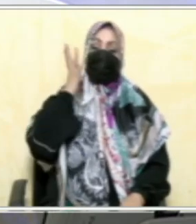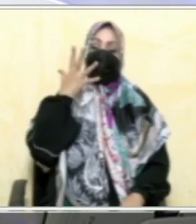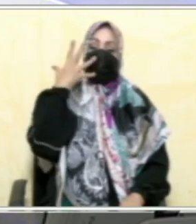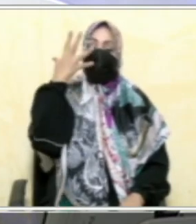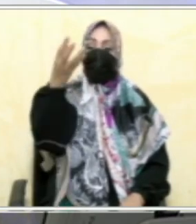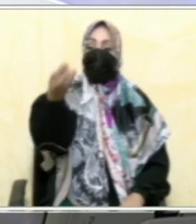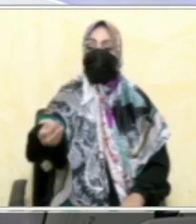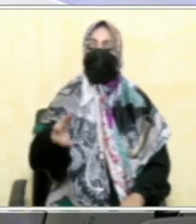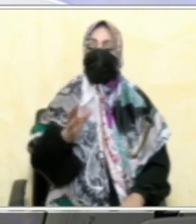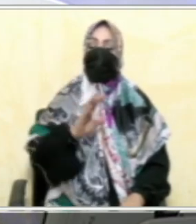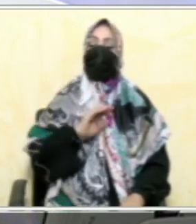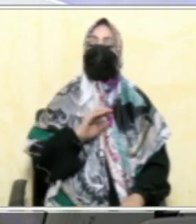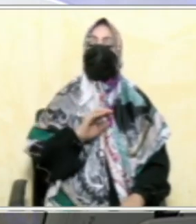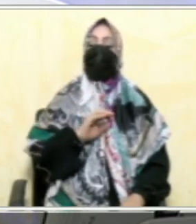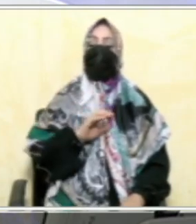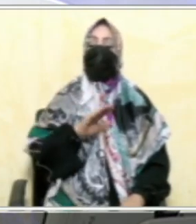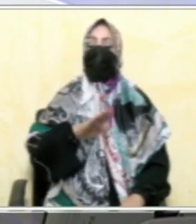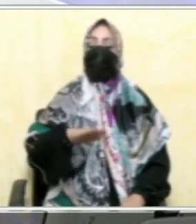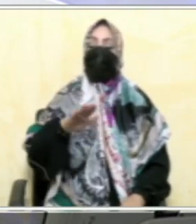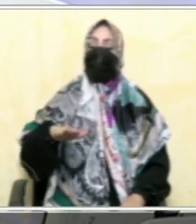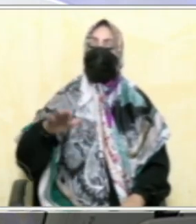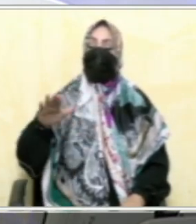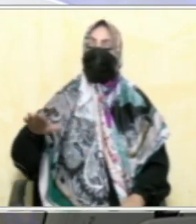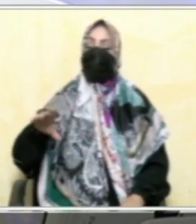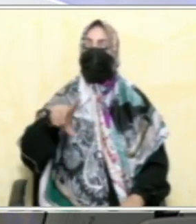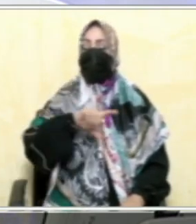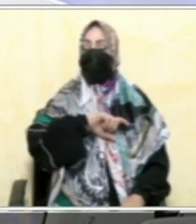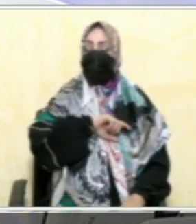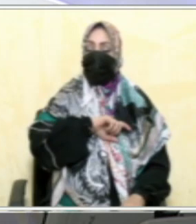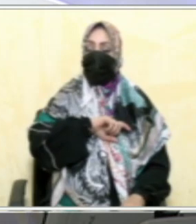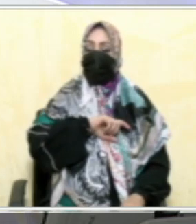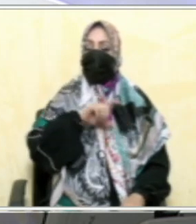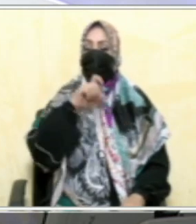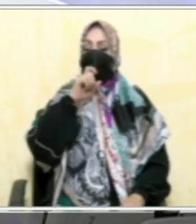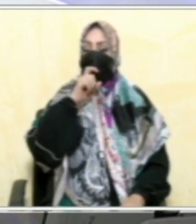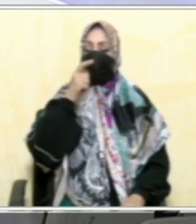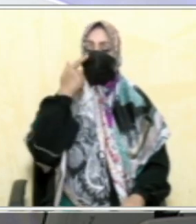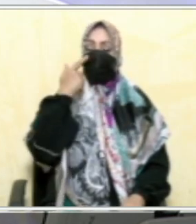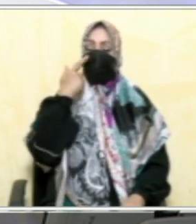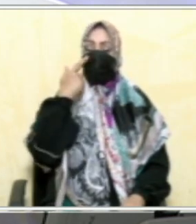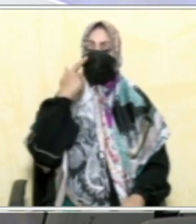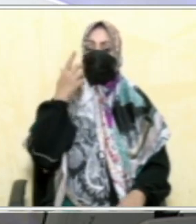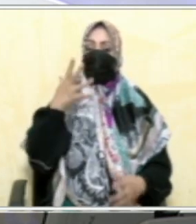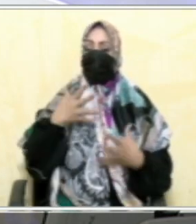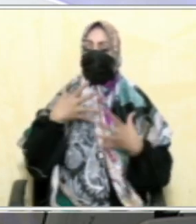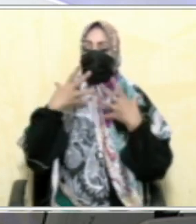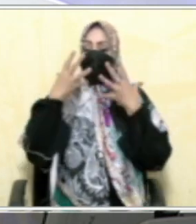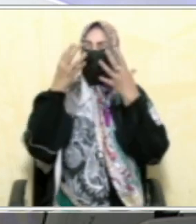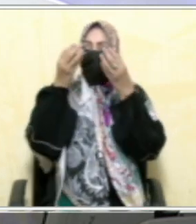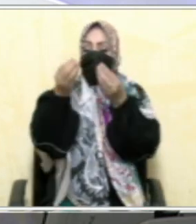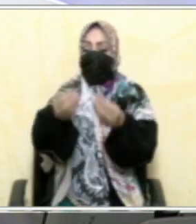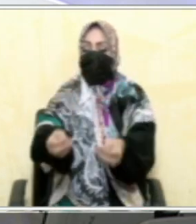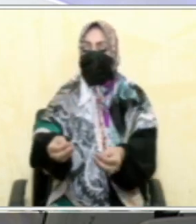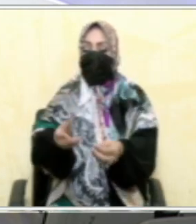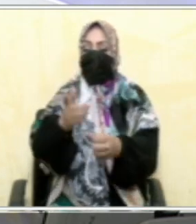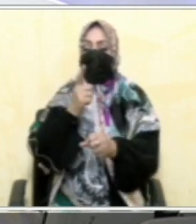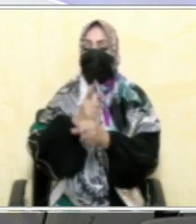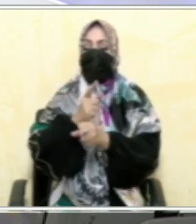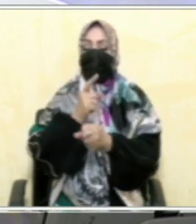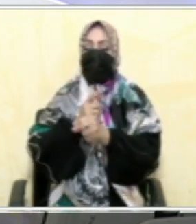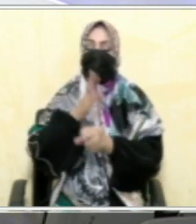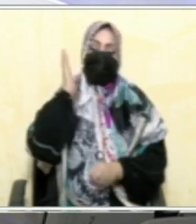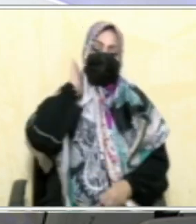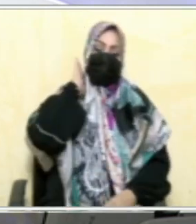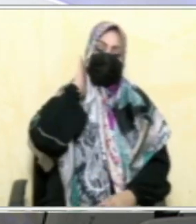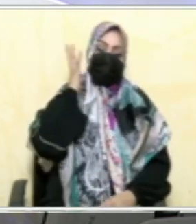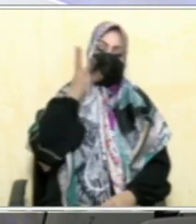لكم وسلموا لكم أمانة، فكل معلمة وكل مدرسة وكل أبلة تعرف